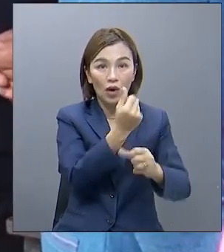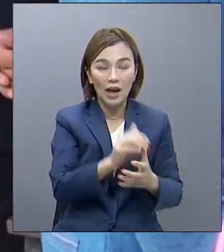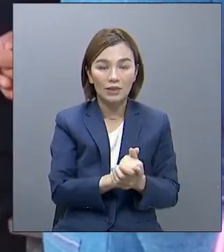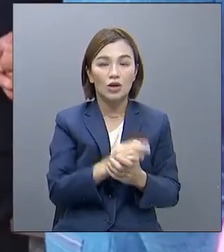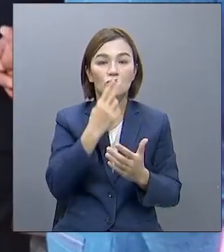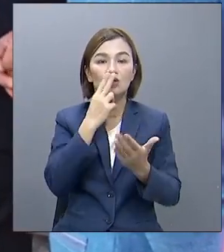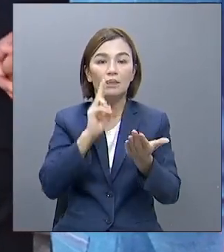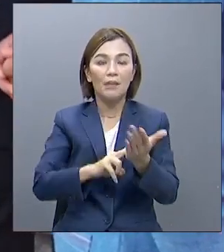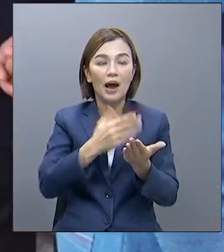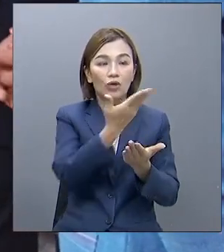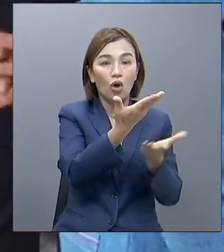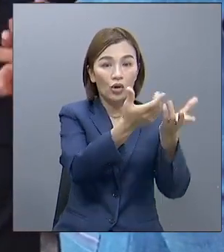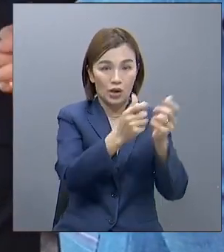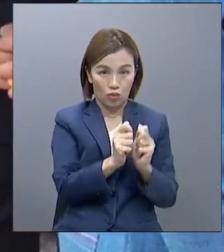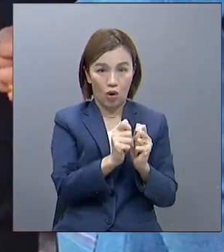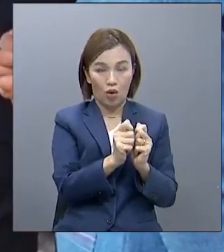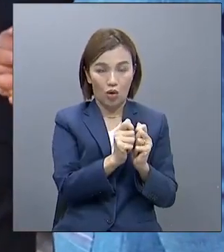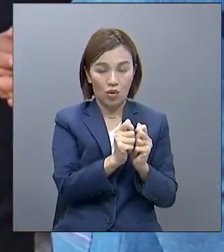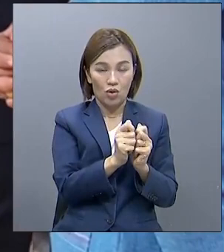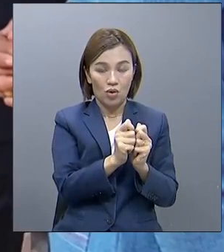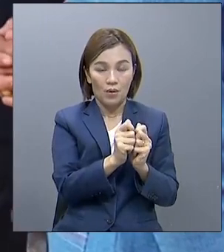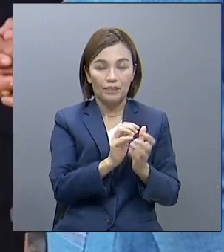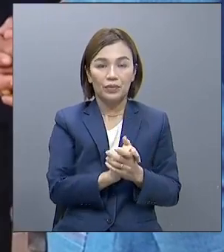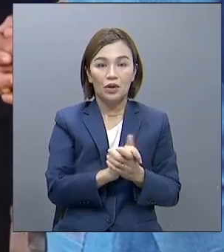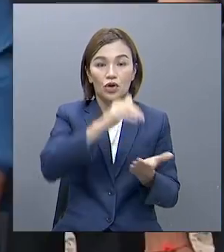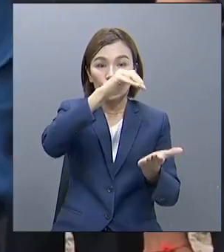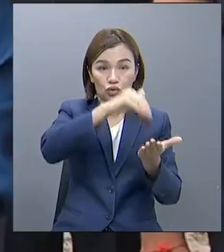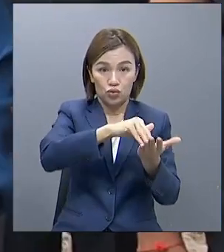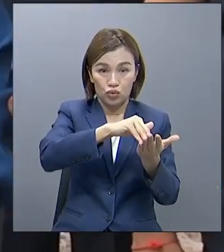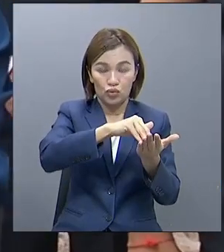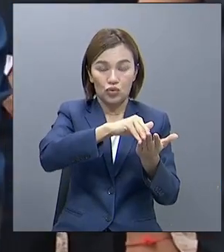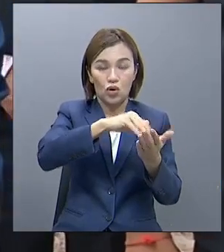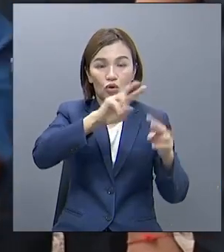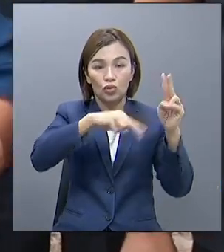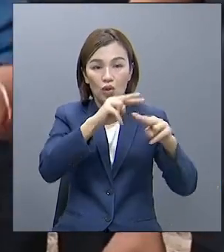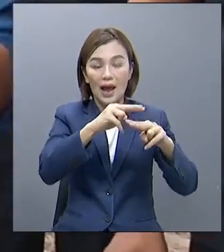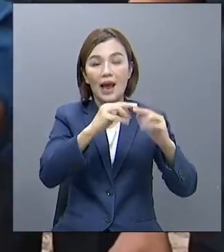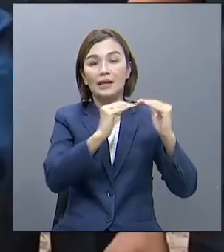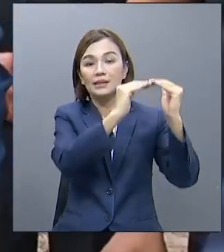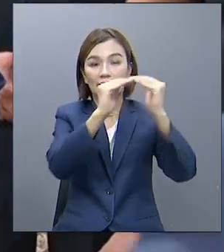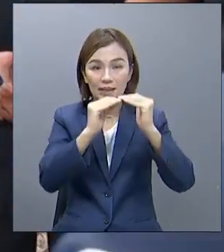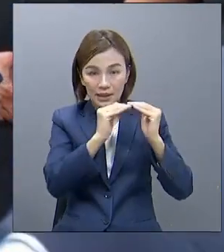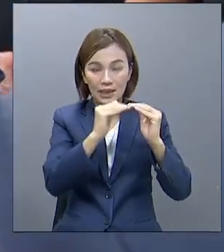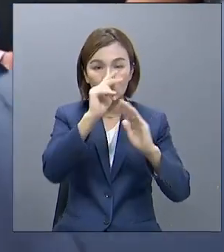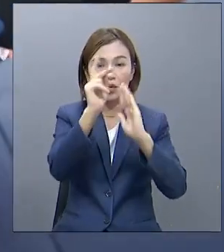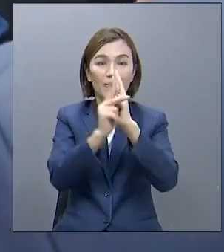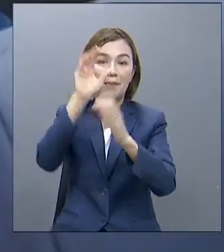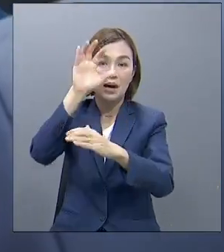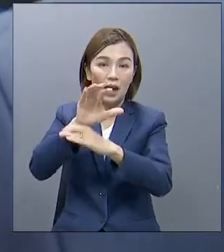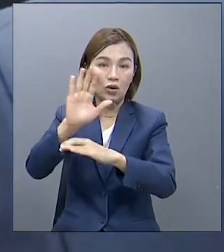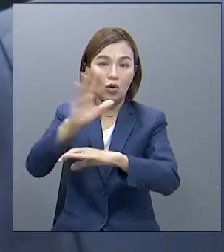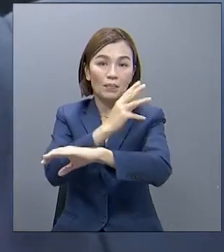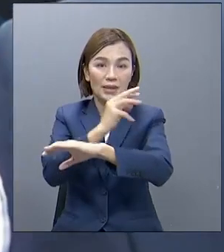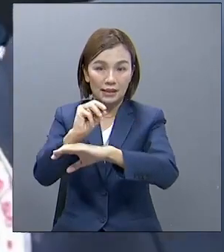อนุเคราะห์ไปยัง2หน่วยงานนะคะโดยสำนักงานอัยการคุ้มครองสิทธิ์และช่วยเหลือทางกฎหมายและการบังคับคดีจังหวัดมหาสารค